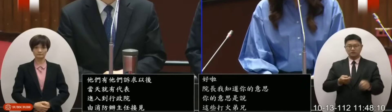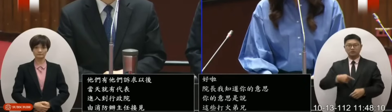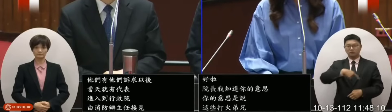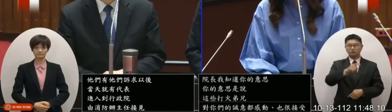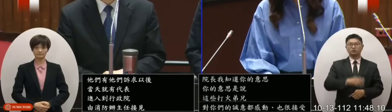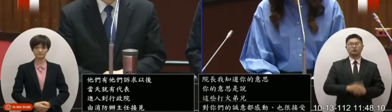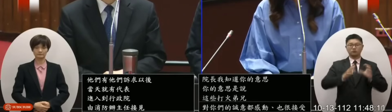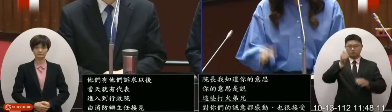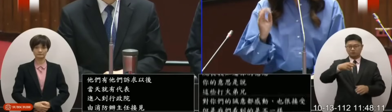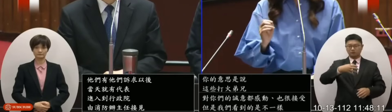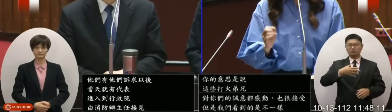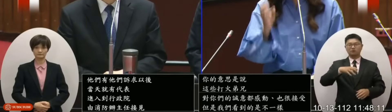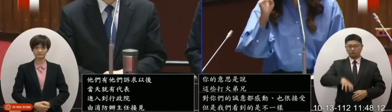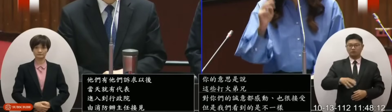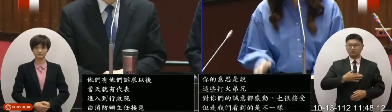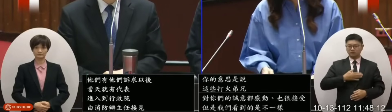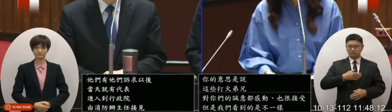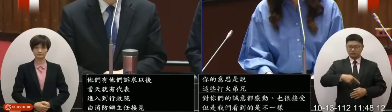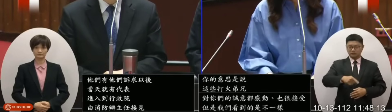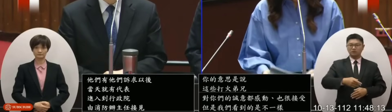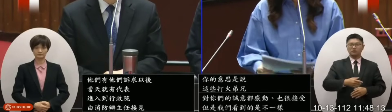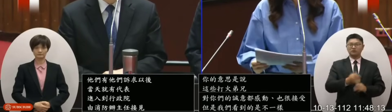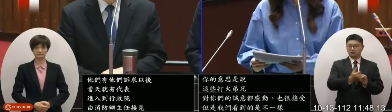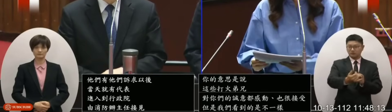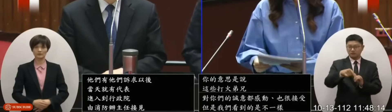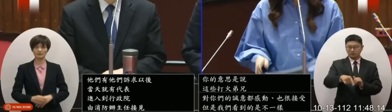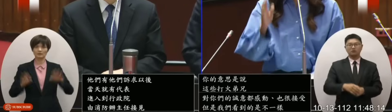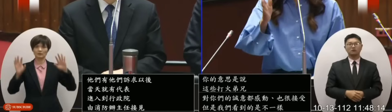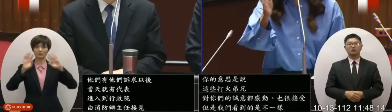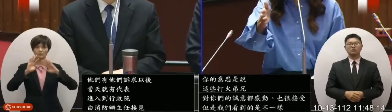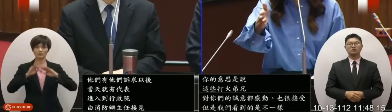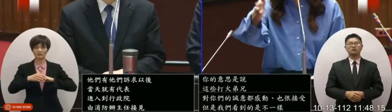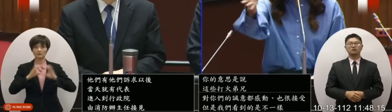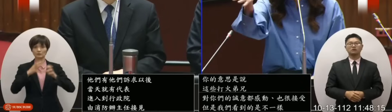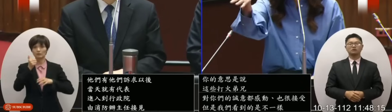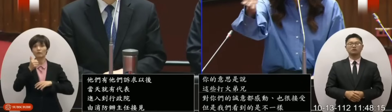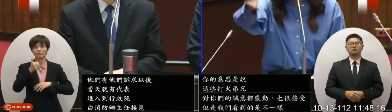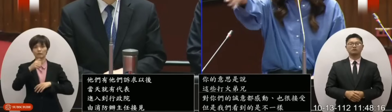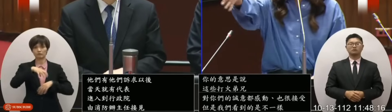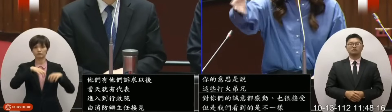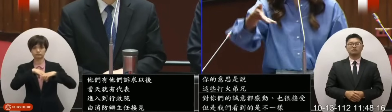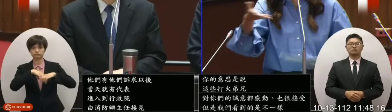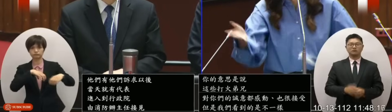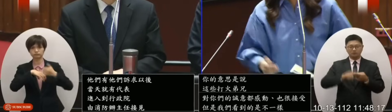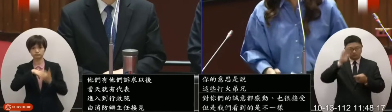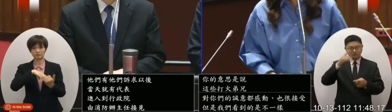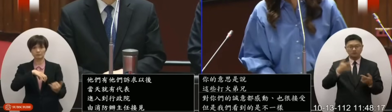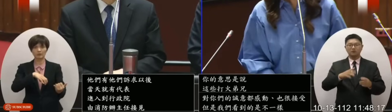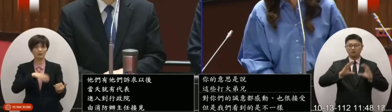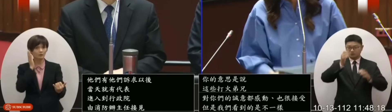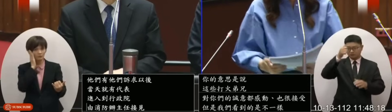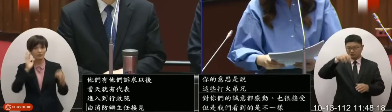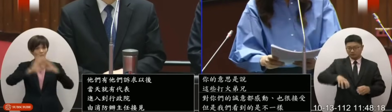凯道。那么他们提出来重点是这三大诉求。 他们没有夜宿凯道。 然后，对不起，夜宿总统府附